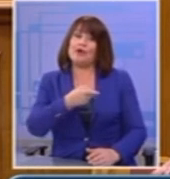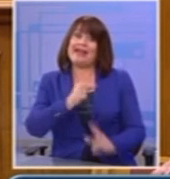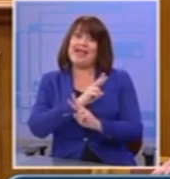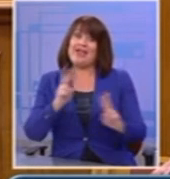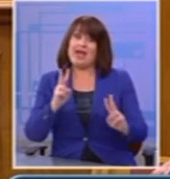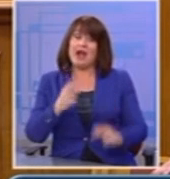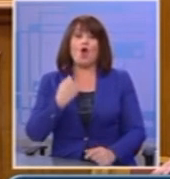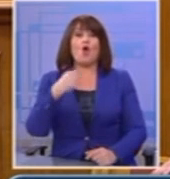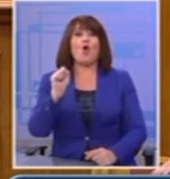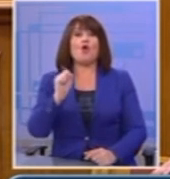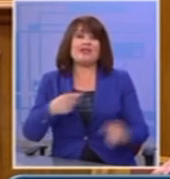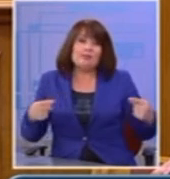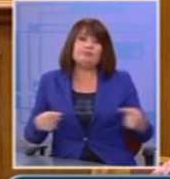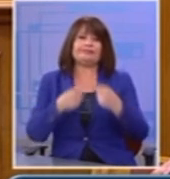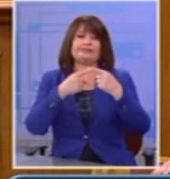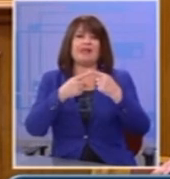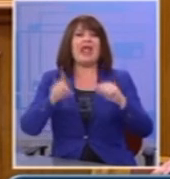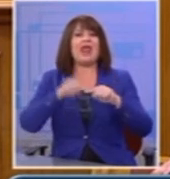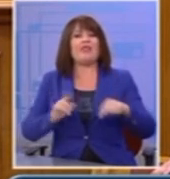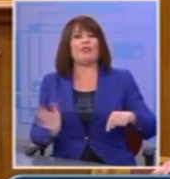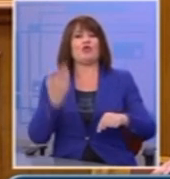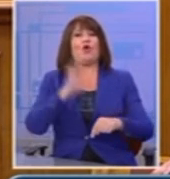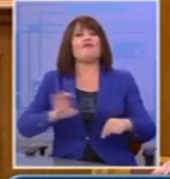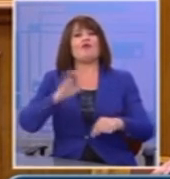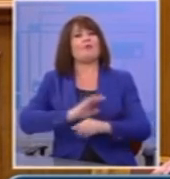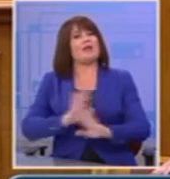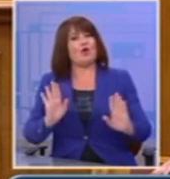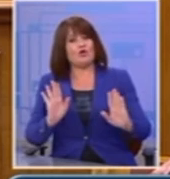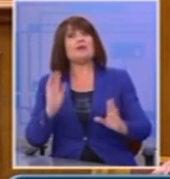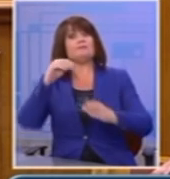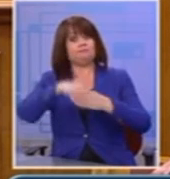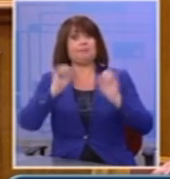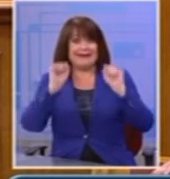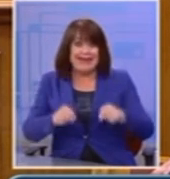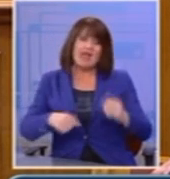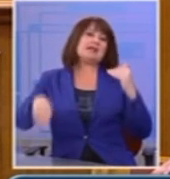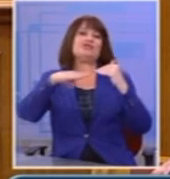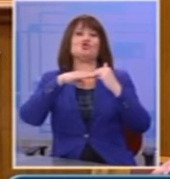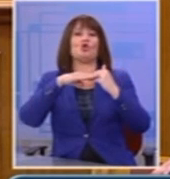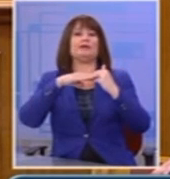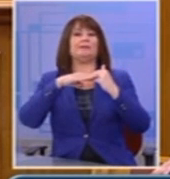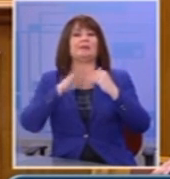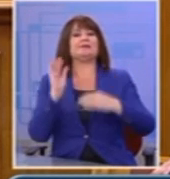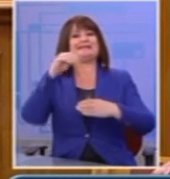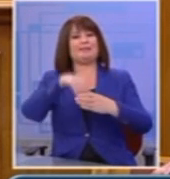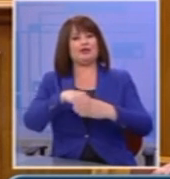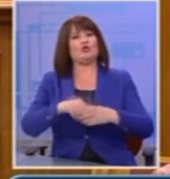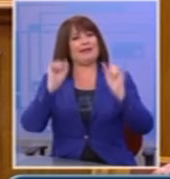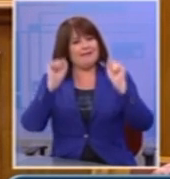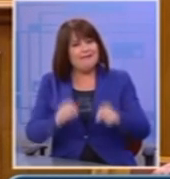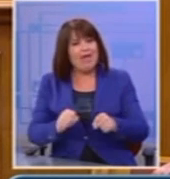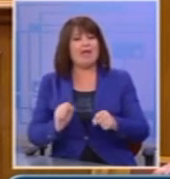Όχι στη ρήξη και στο Brexit, ναι στην ενεργή συμμετοχή, στην ισότιμη συμμετοχή, στην καρδιά